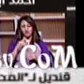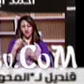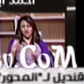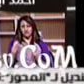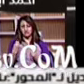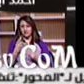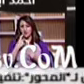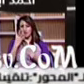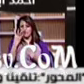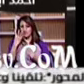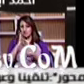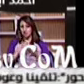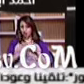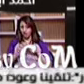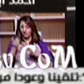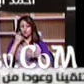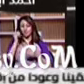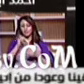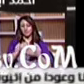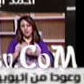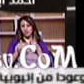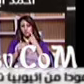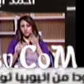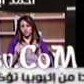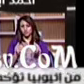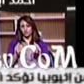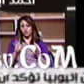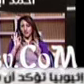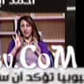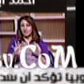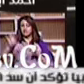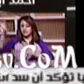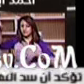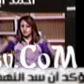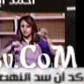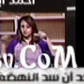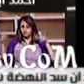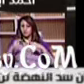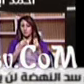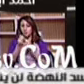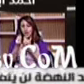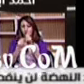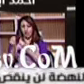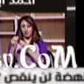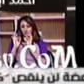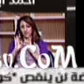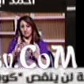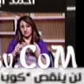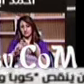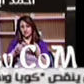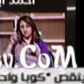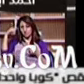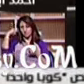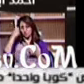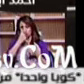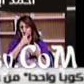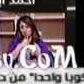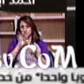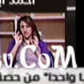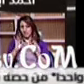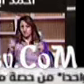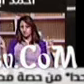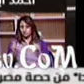برئاسه رئيس الجمهوريه ان هو يلم الشمل يبقى في فعلا حوار وطني في قح دكتور عمرو فاهمني ان ان ان